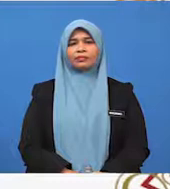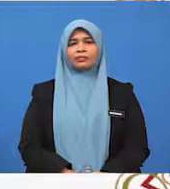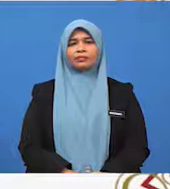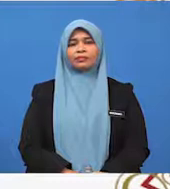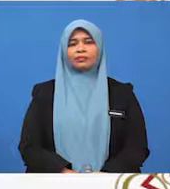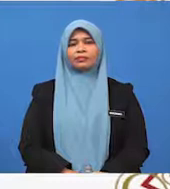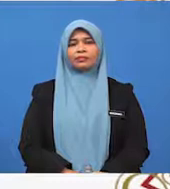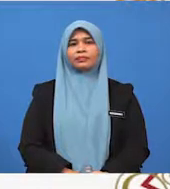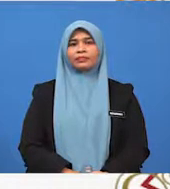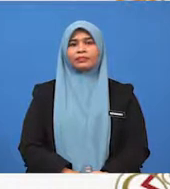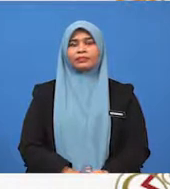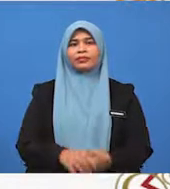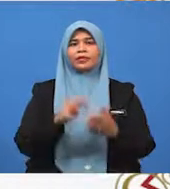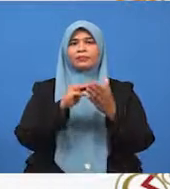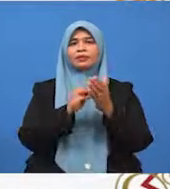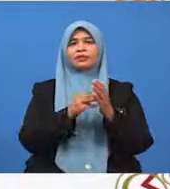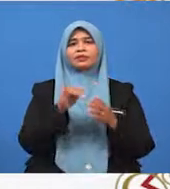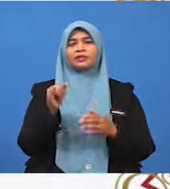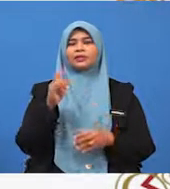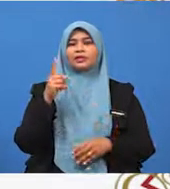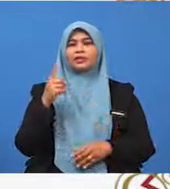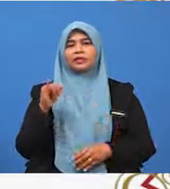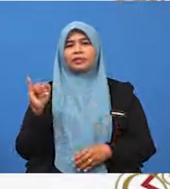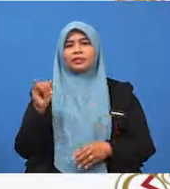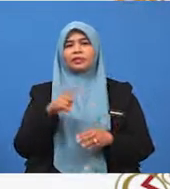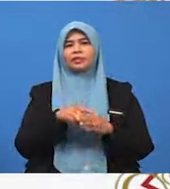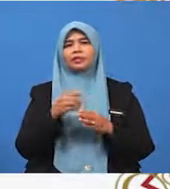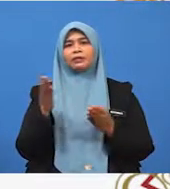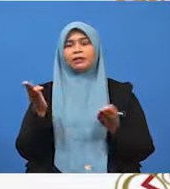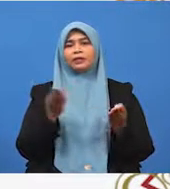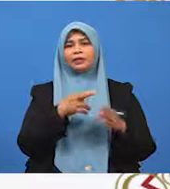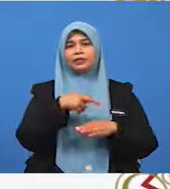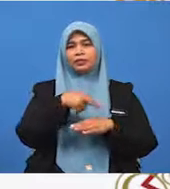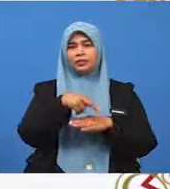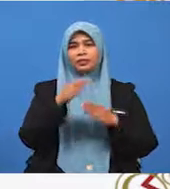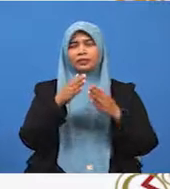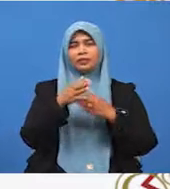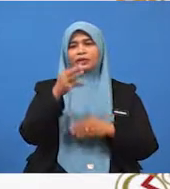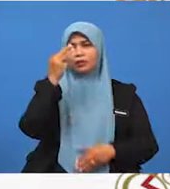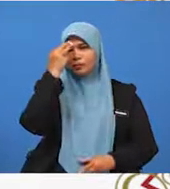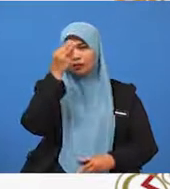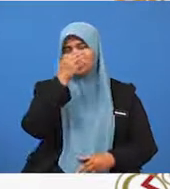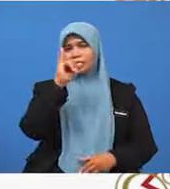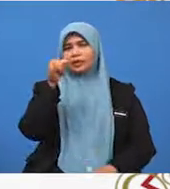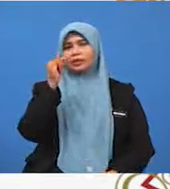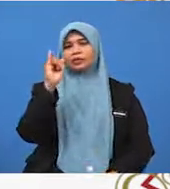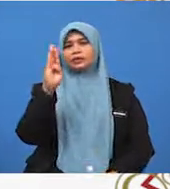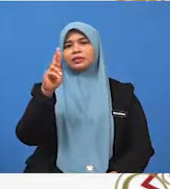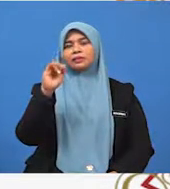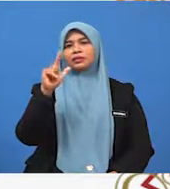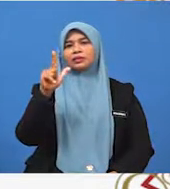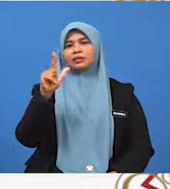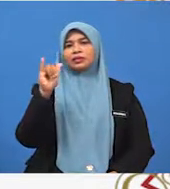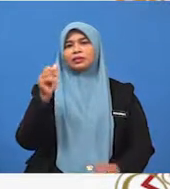amanah ke dalam hatimu supaya engkau wahai Muhammad menjadi seorang